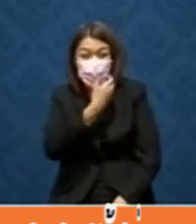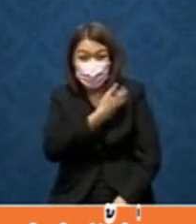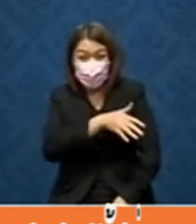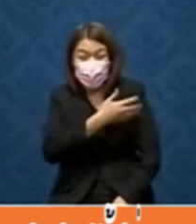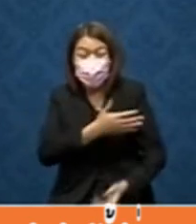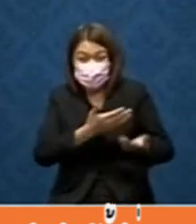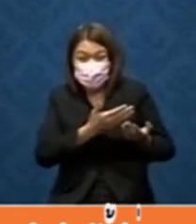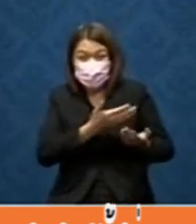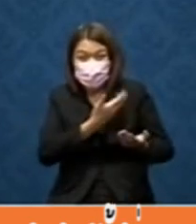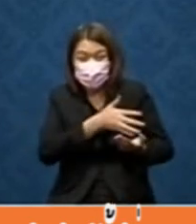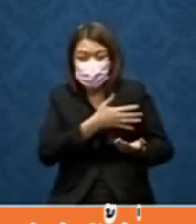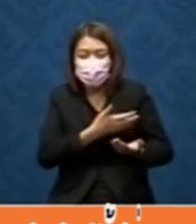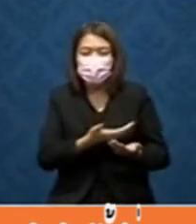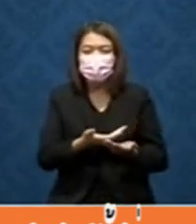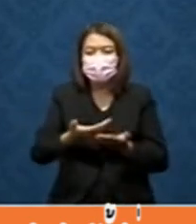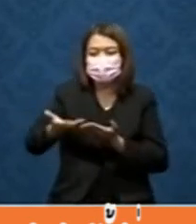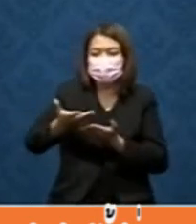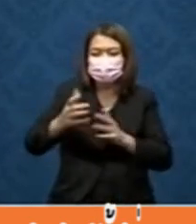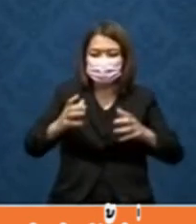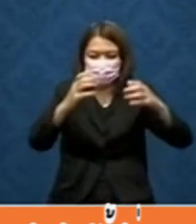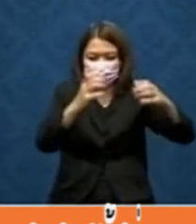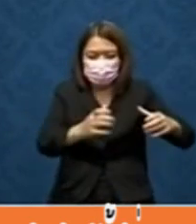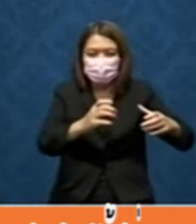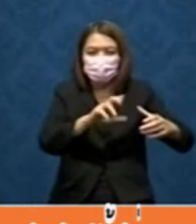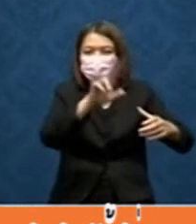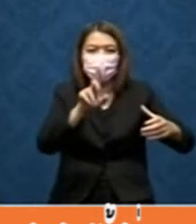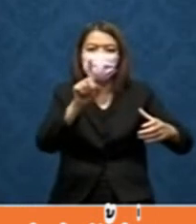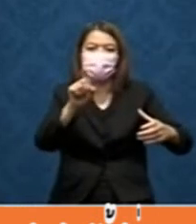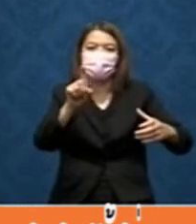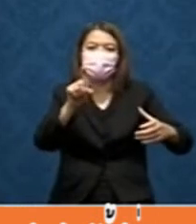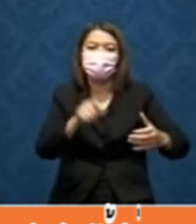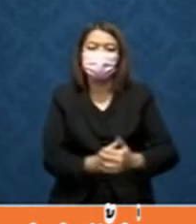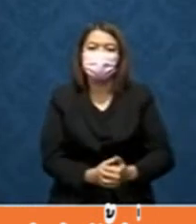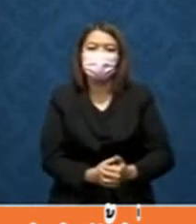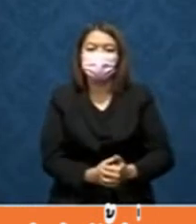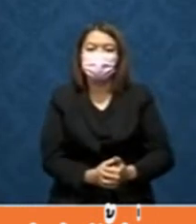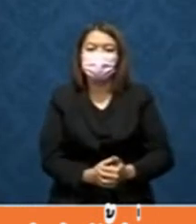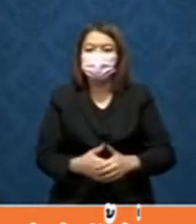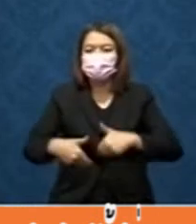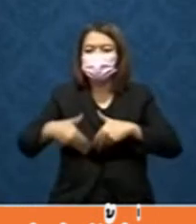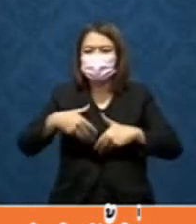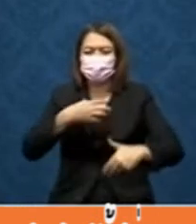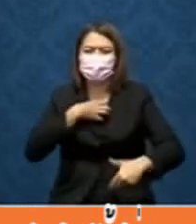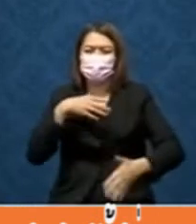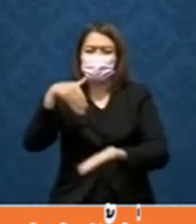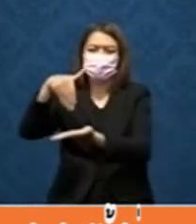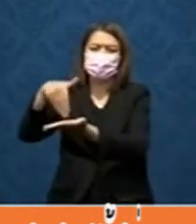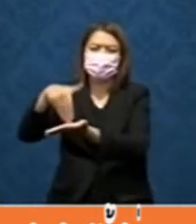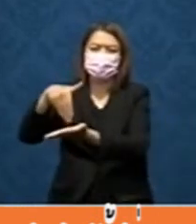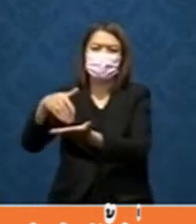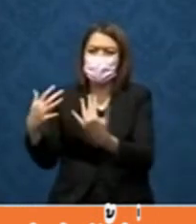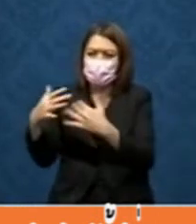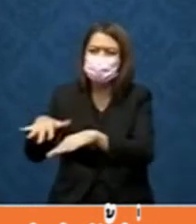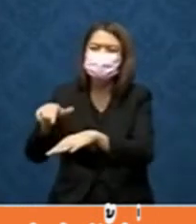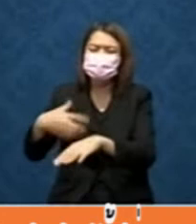นั่นคือห้องน้ำซึ่มการจัดซื้อจัดจ้างแต่ไม่สามารถใช้ได้จริงพี่น้จำนหนไมได้อยากทำป